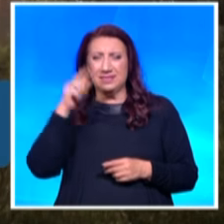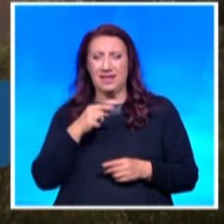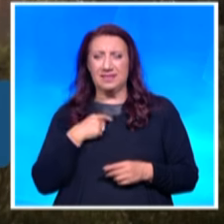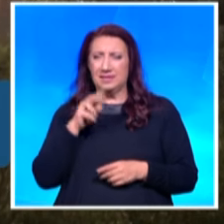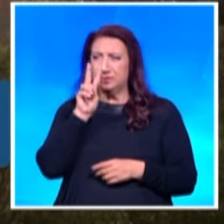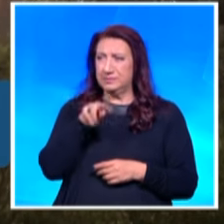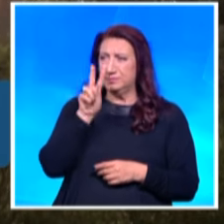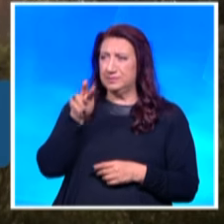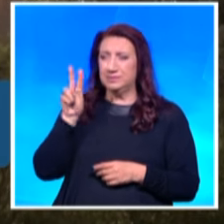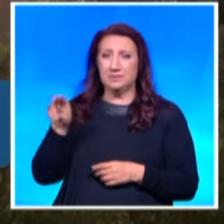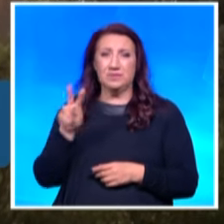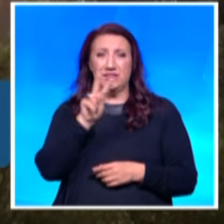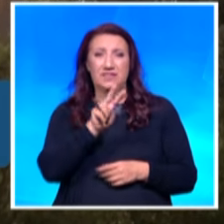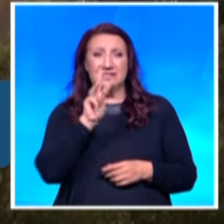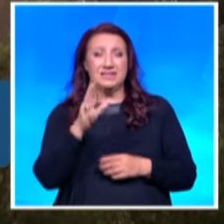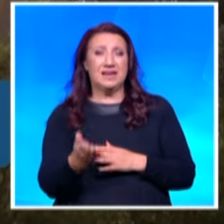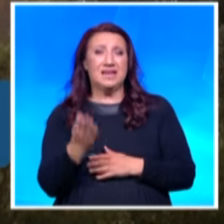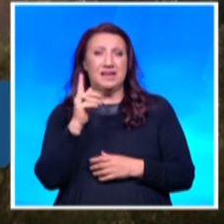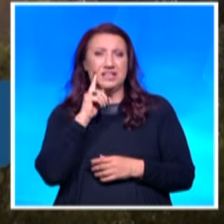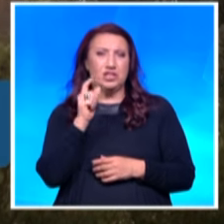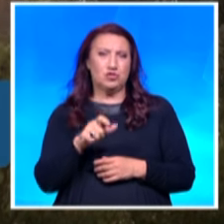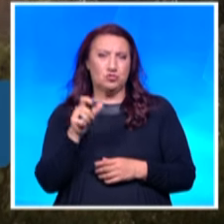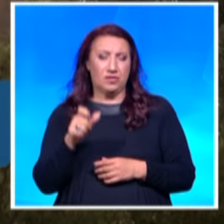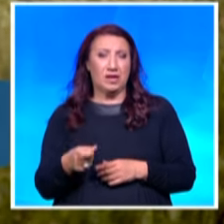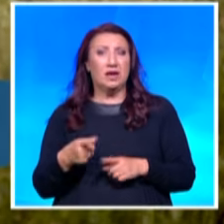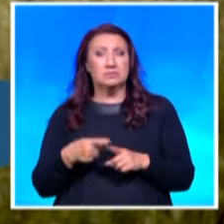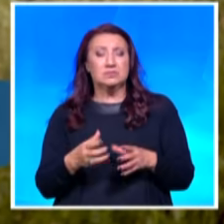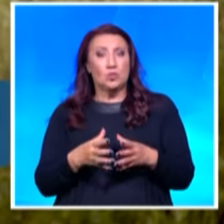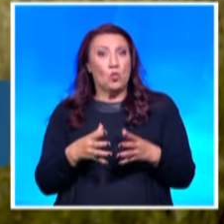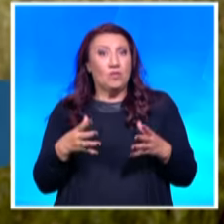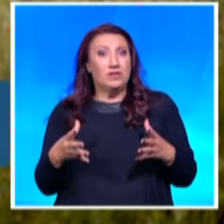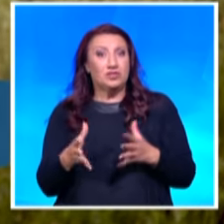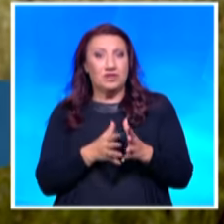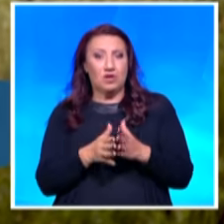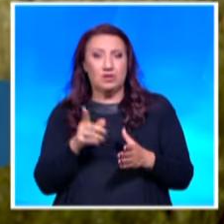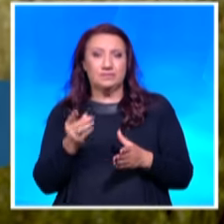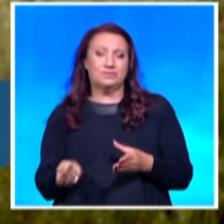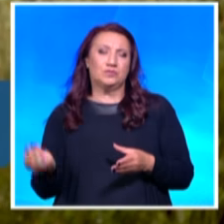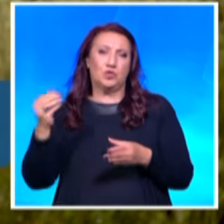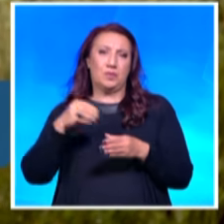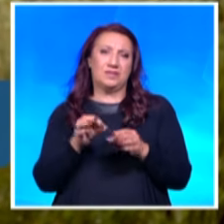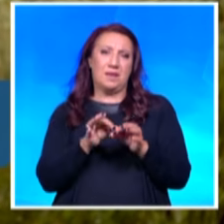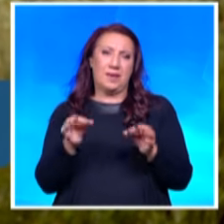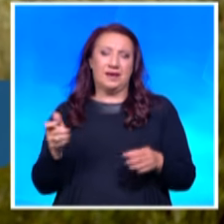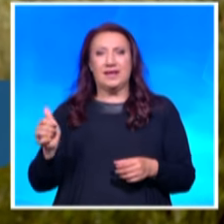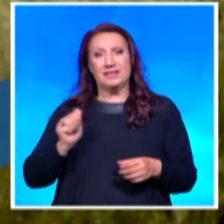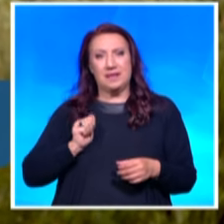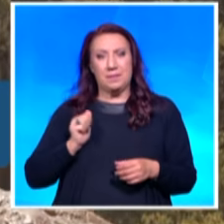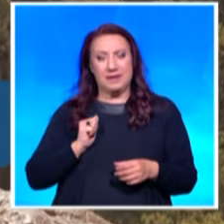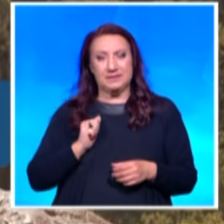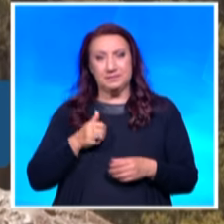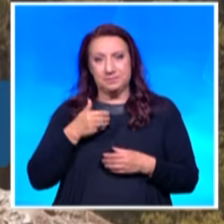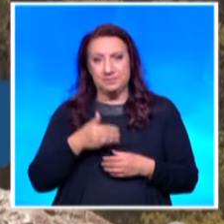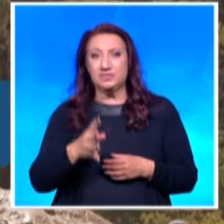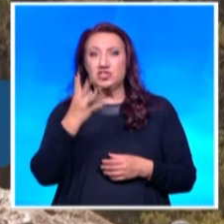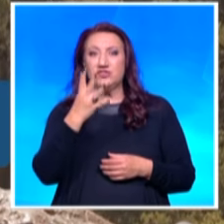23 000 души и броят им расте постоянно. Това налага допълнителни мерки за опазване на монумента. От 4 септември